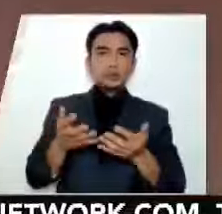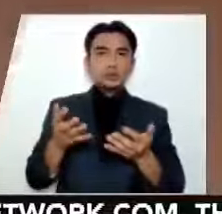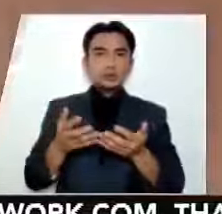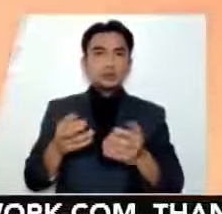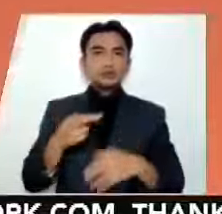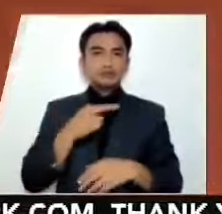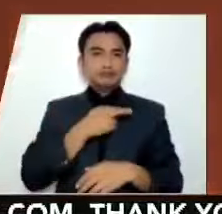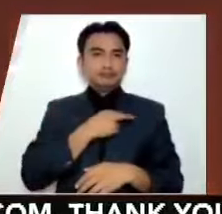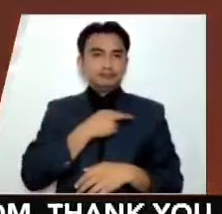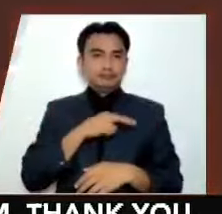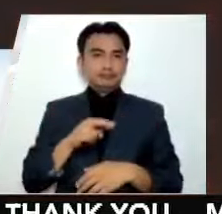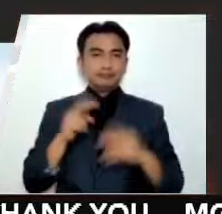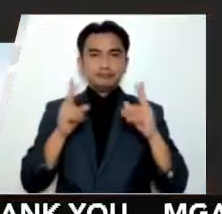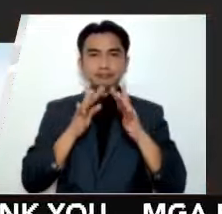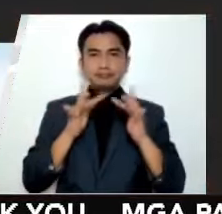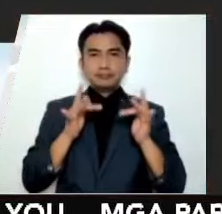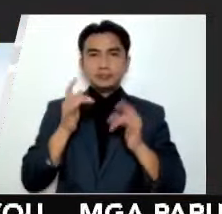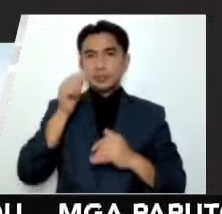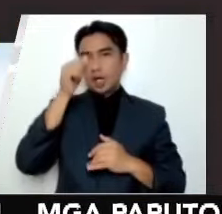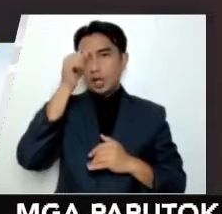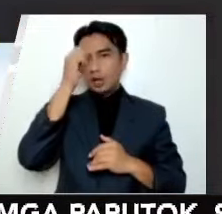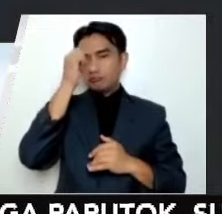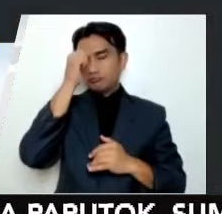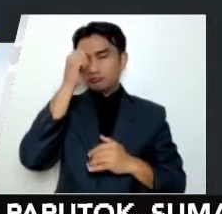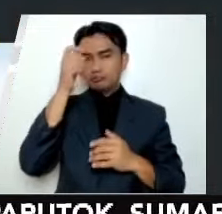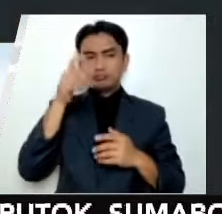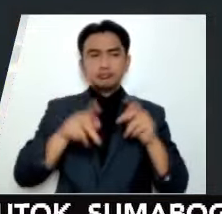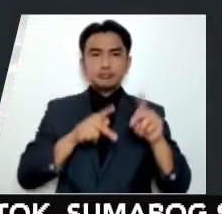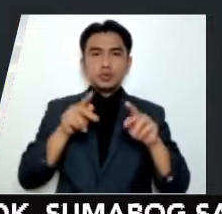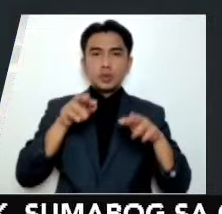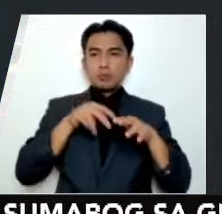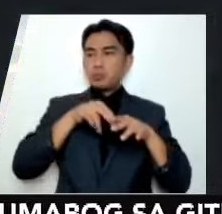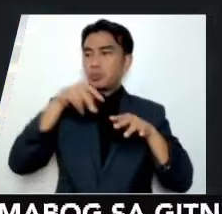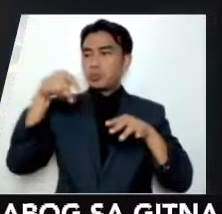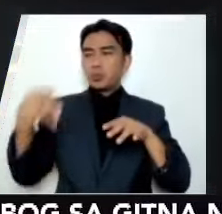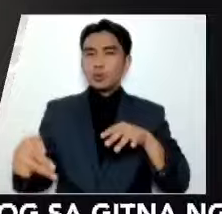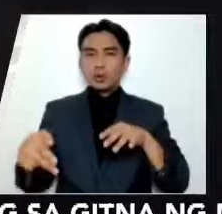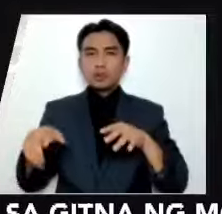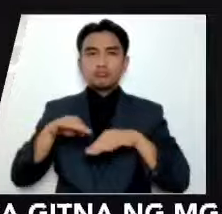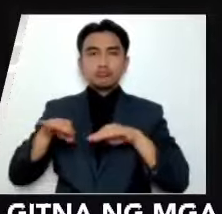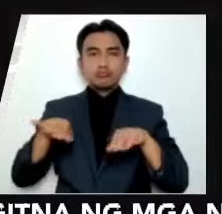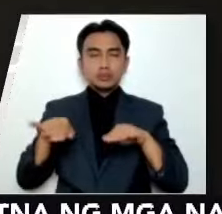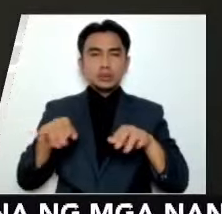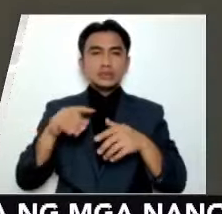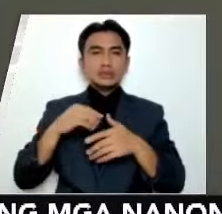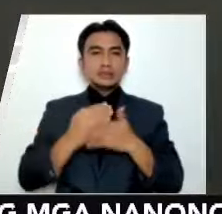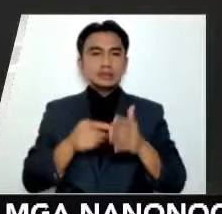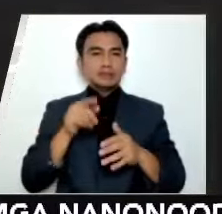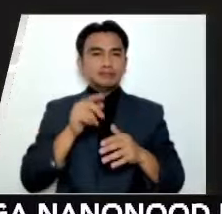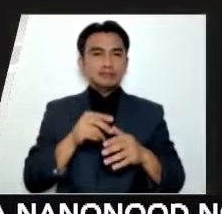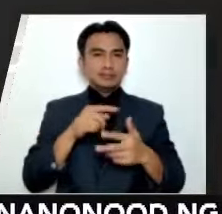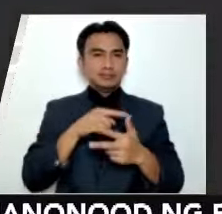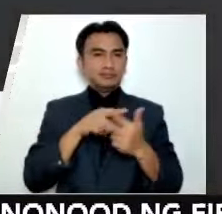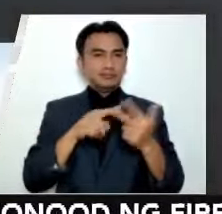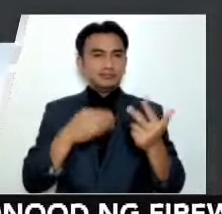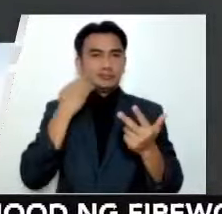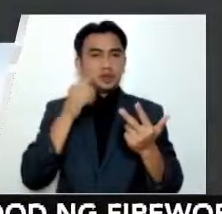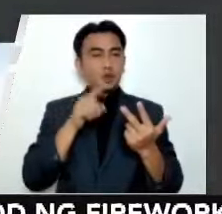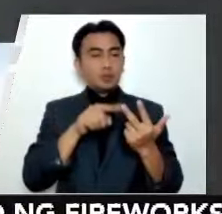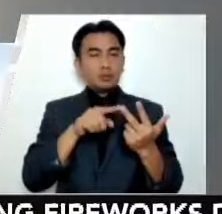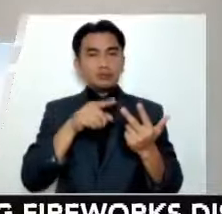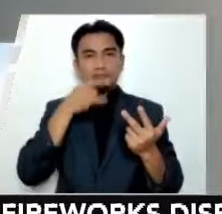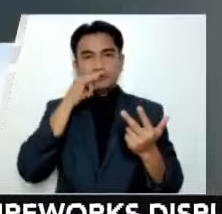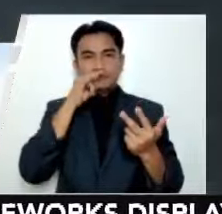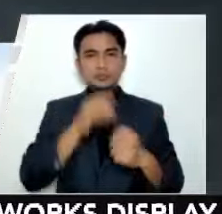India. Nagsitaluna ng mga tao sa tubig. Tatlo ang nasawi kabilang ang isang bata. Hindi bababa sa 25